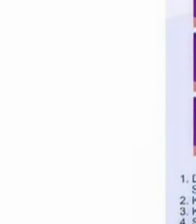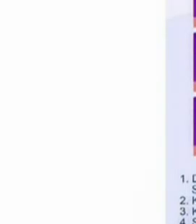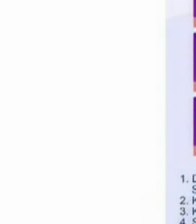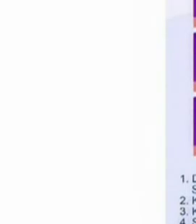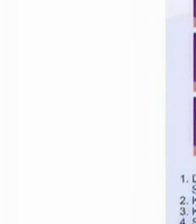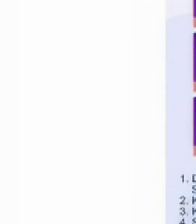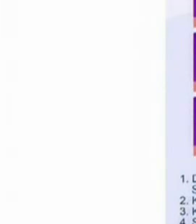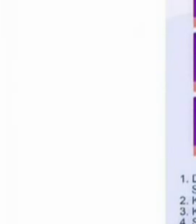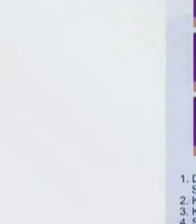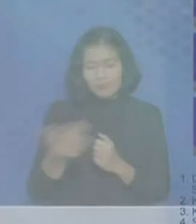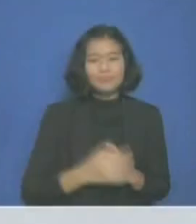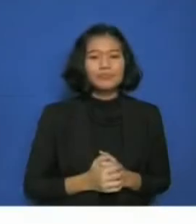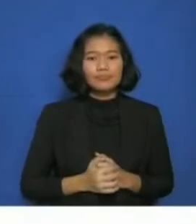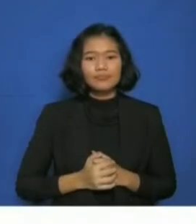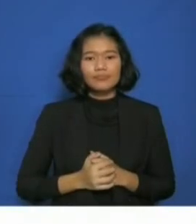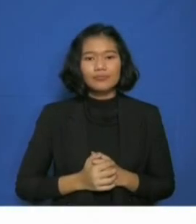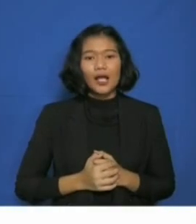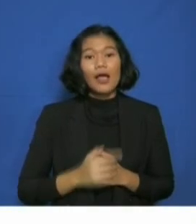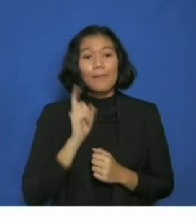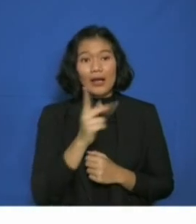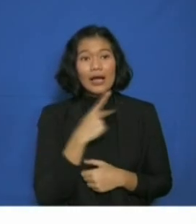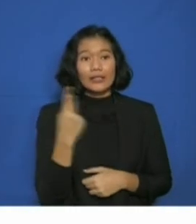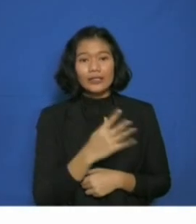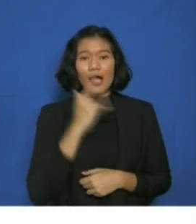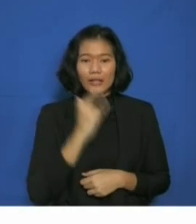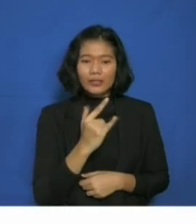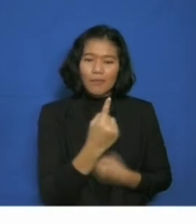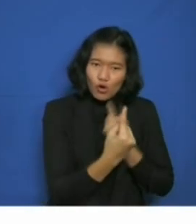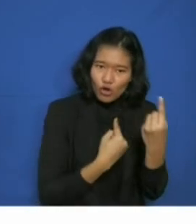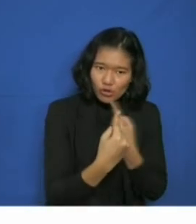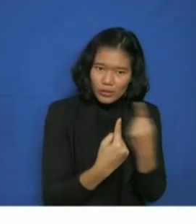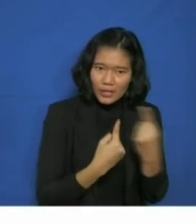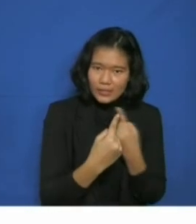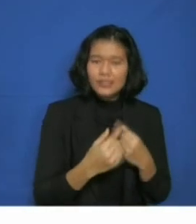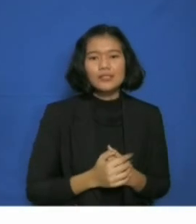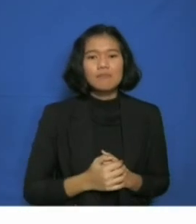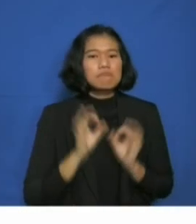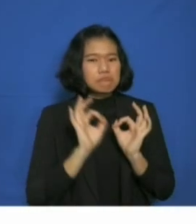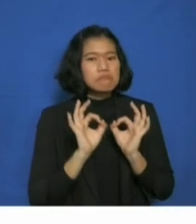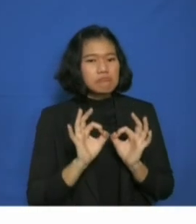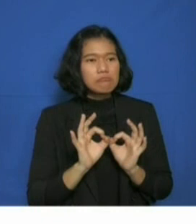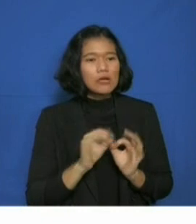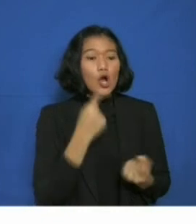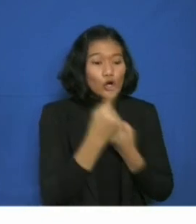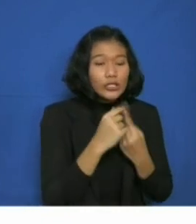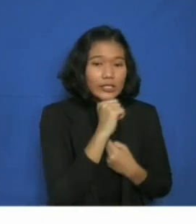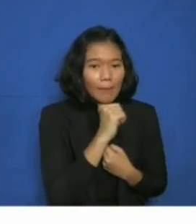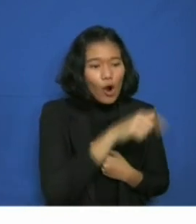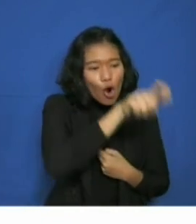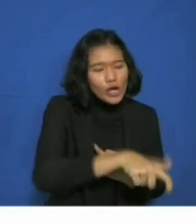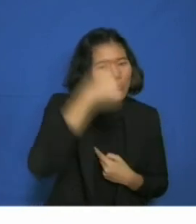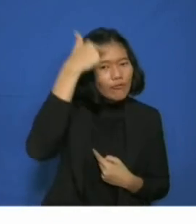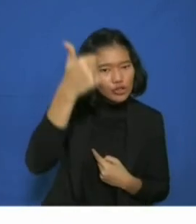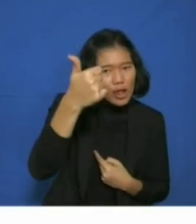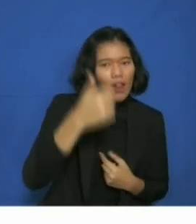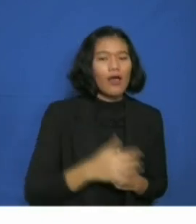bapak ibu dan saudara sekalian sehingga kita tetap bisa berkonsultasi dengan baik kepada profesional dan